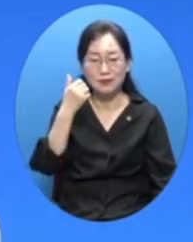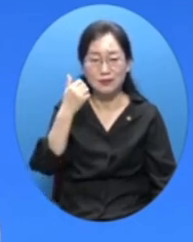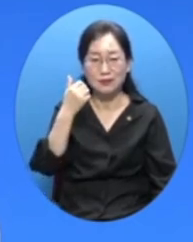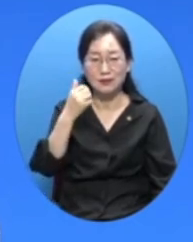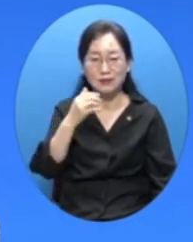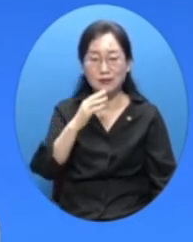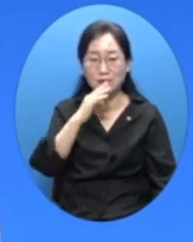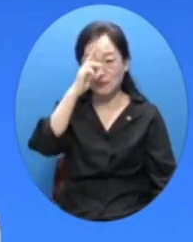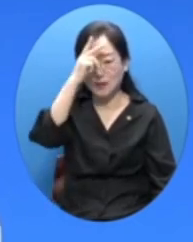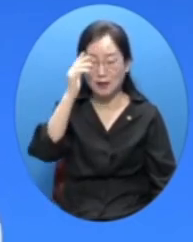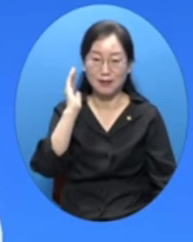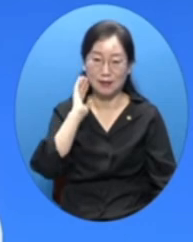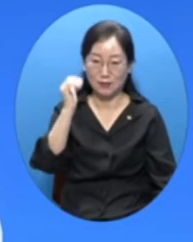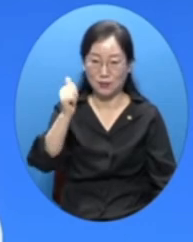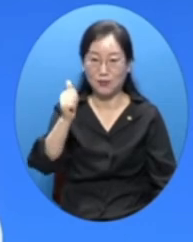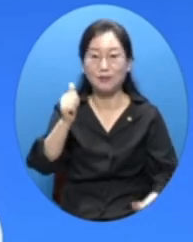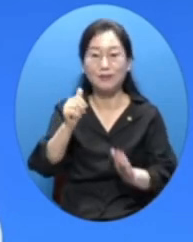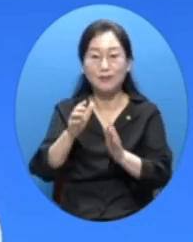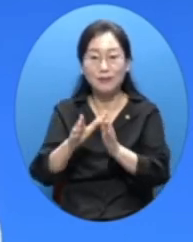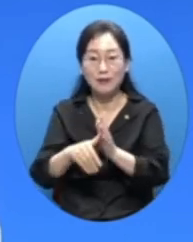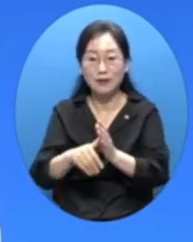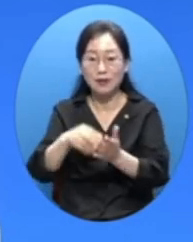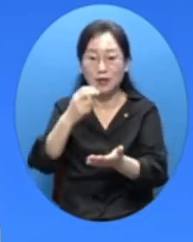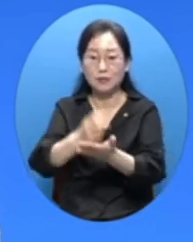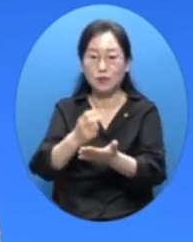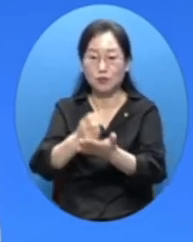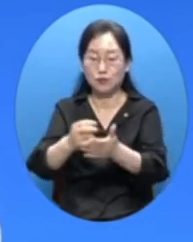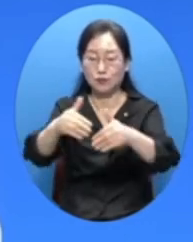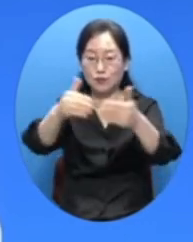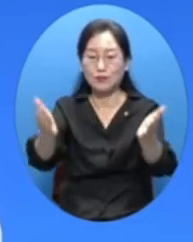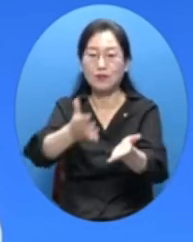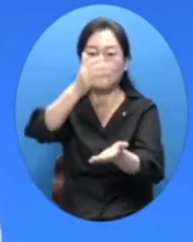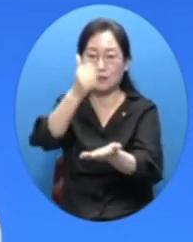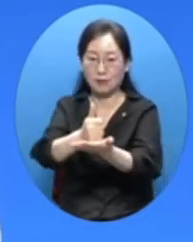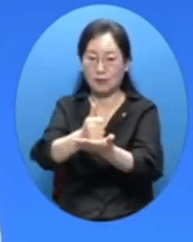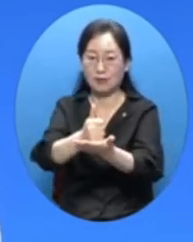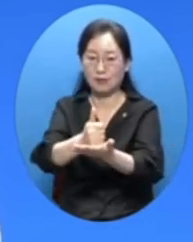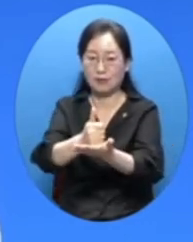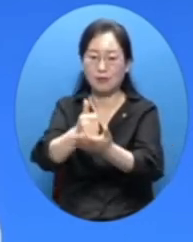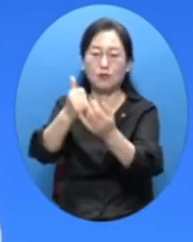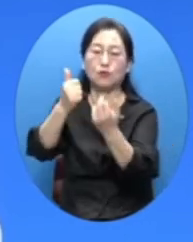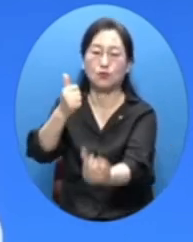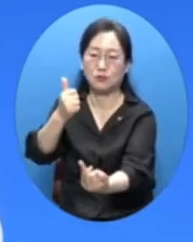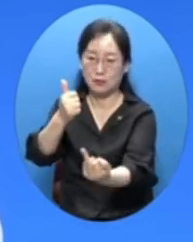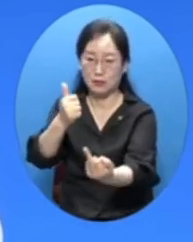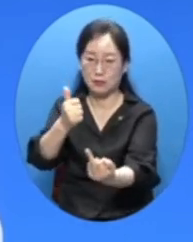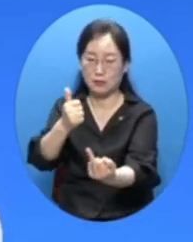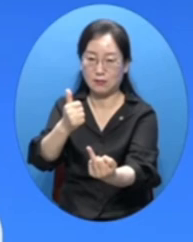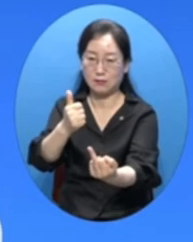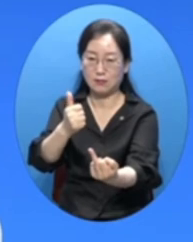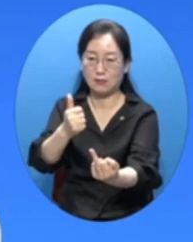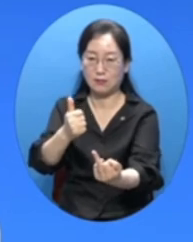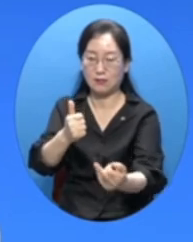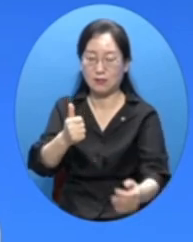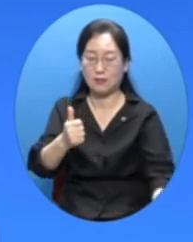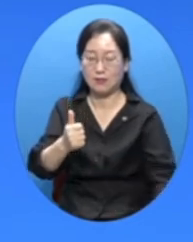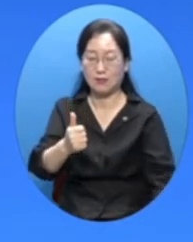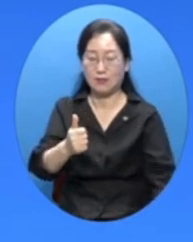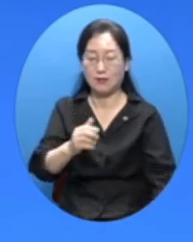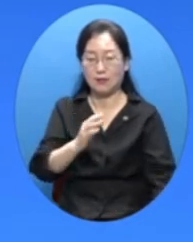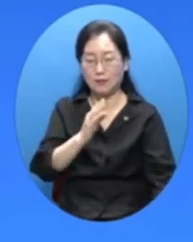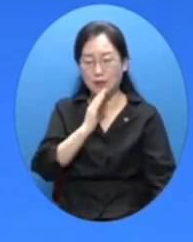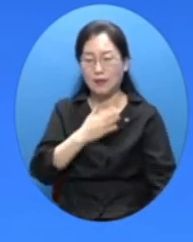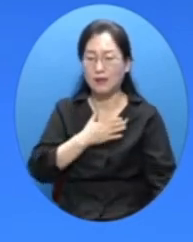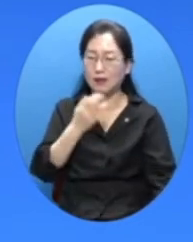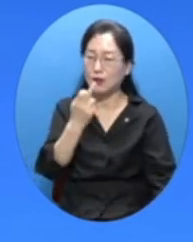박정희 대통령 때 법무장관 지낸 분 동생이신데, 저한테 저는 우리